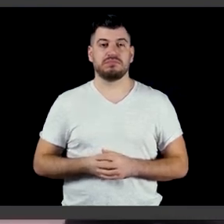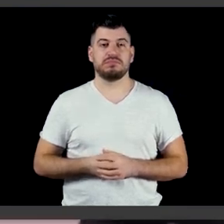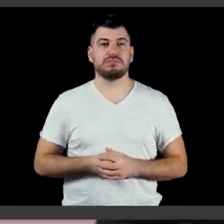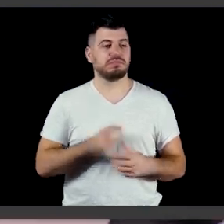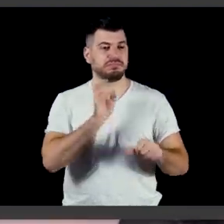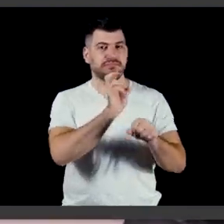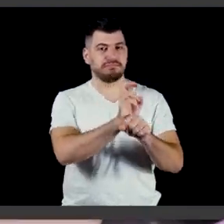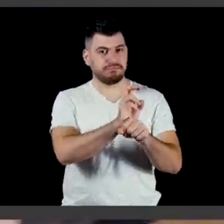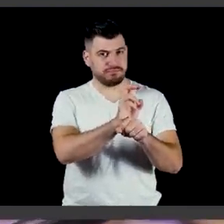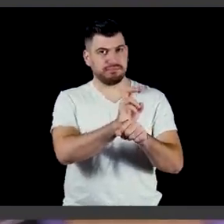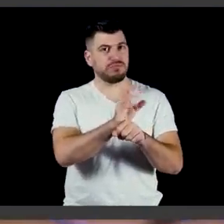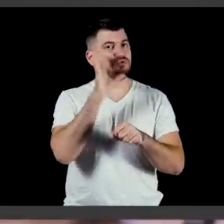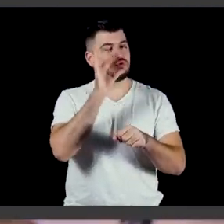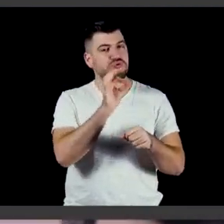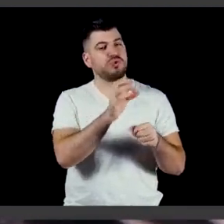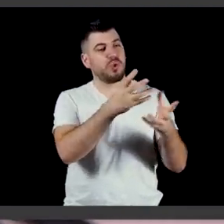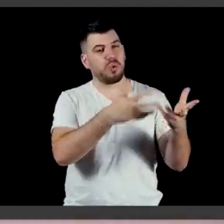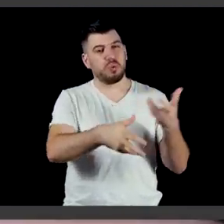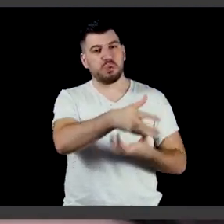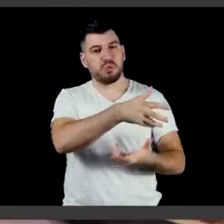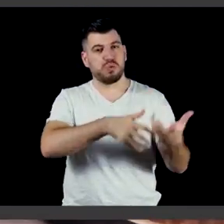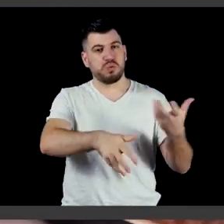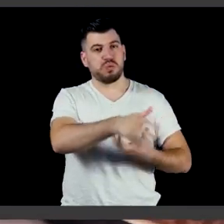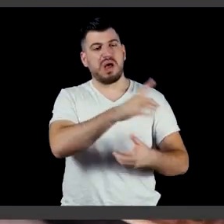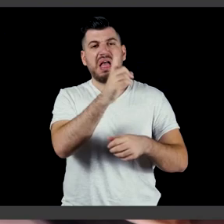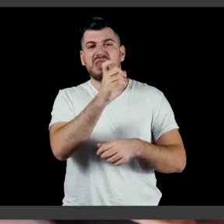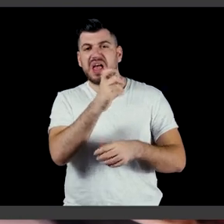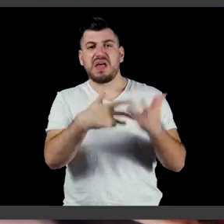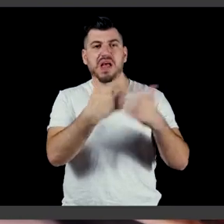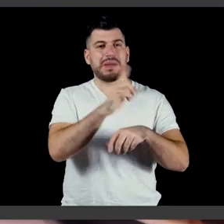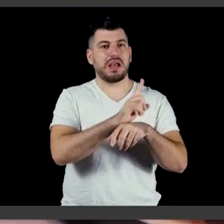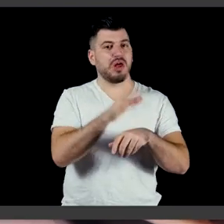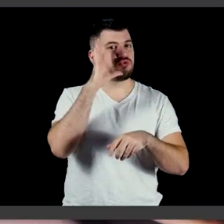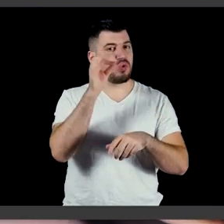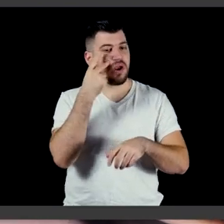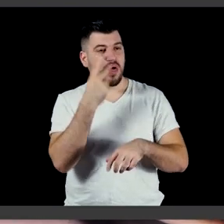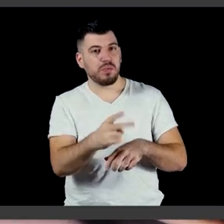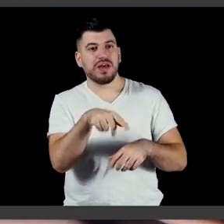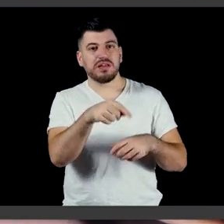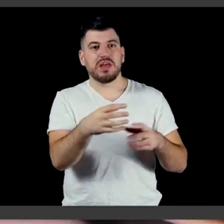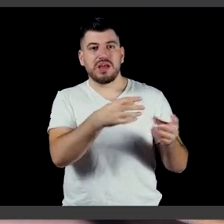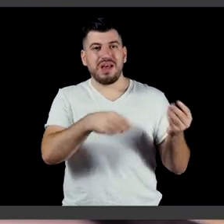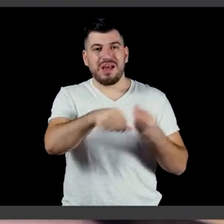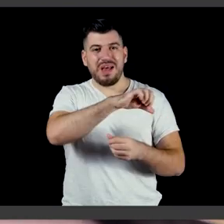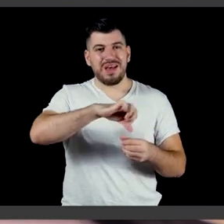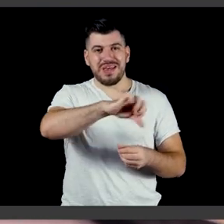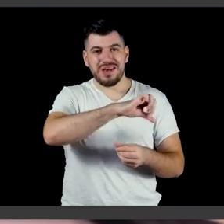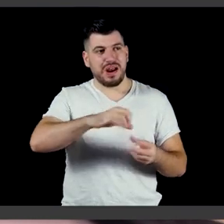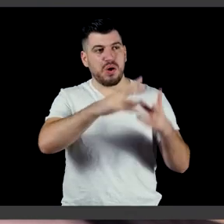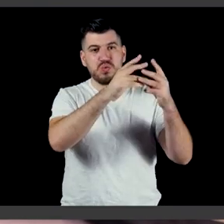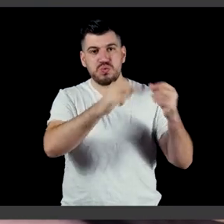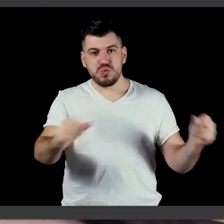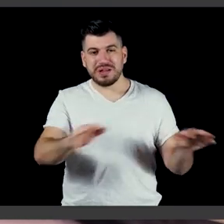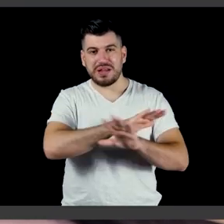Και αφήνω στην άκρη να μαγειρευτεί για λίγο. Περίπου για 10 με 15 λεπτά μέχρι να εξατμιστούν τελείως όλα τα